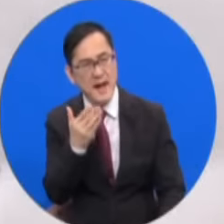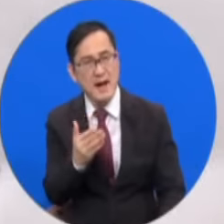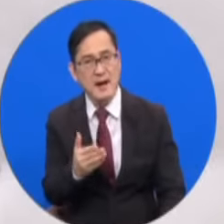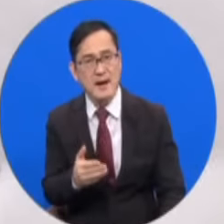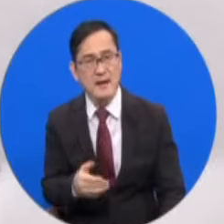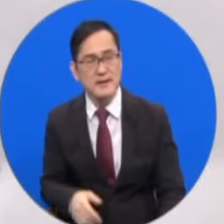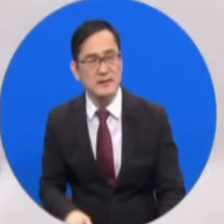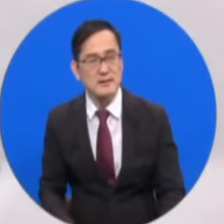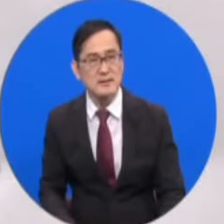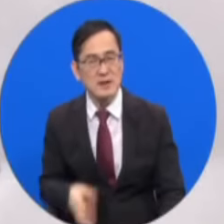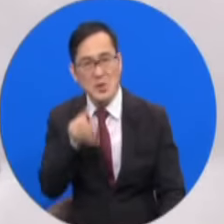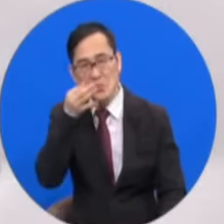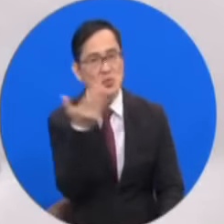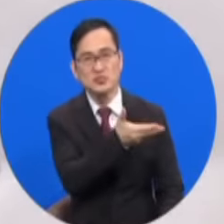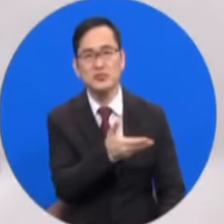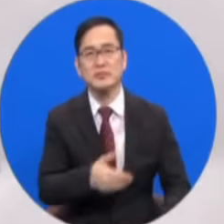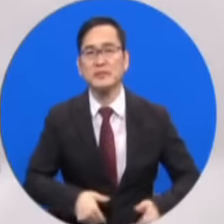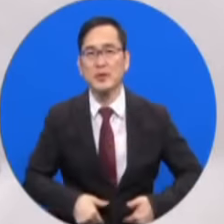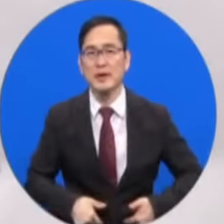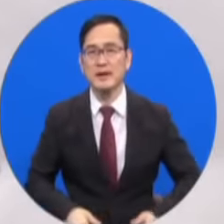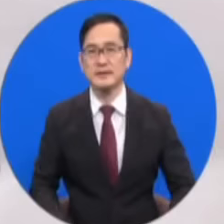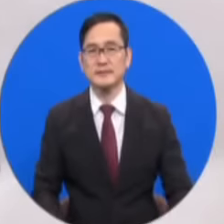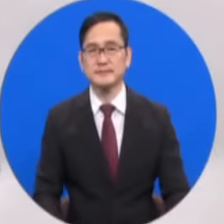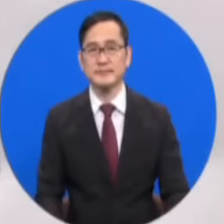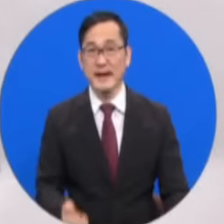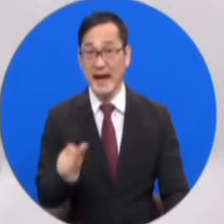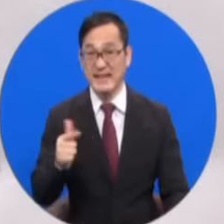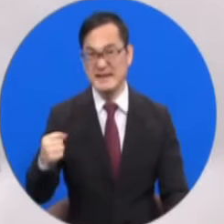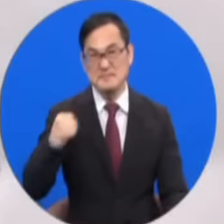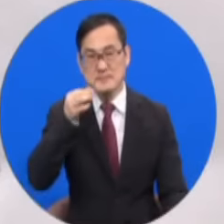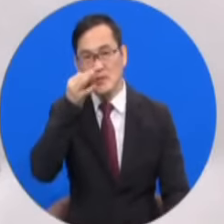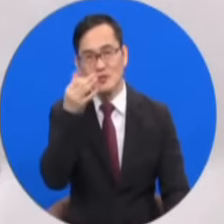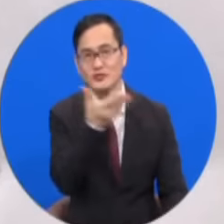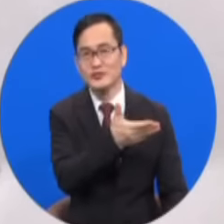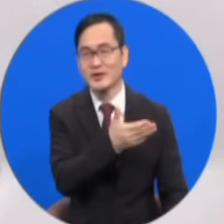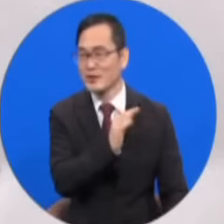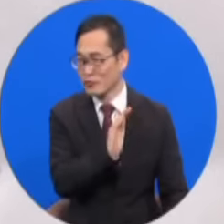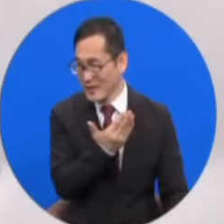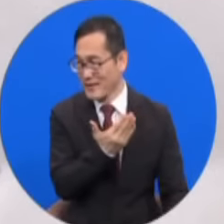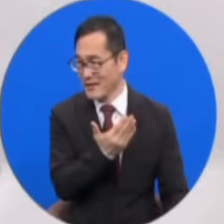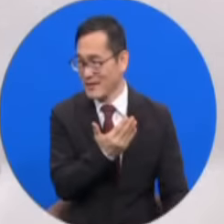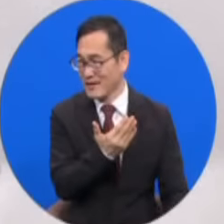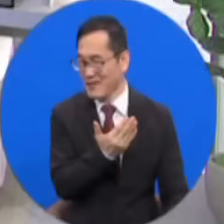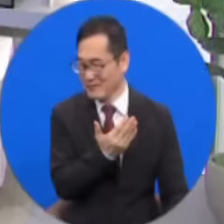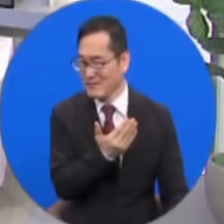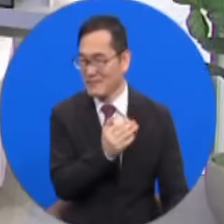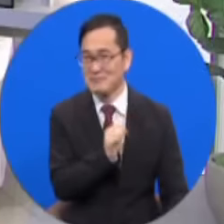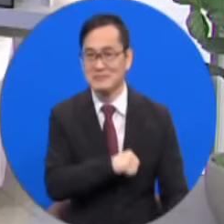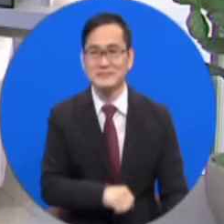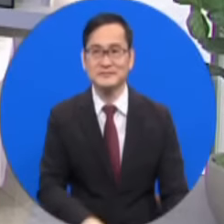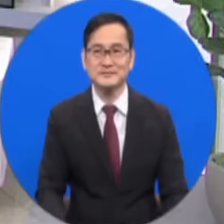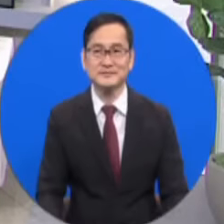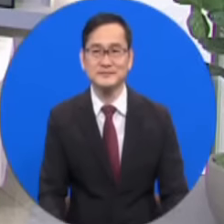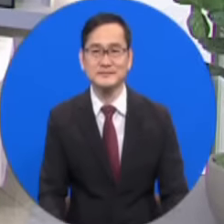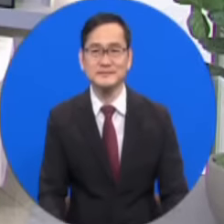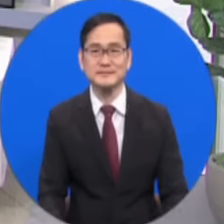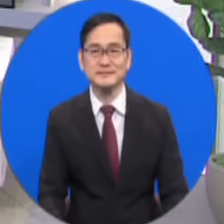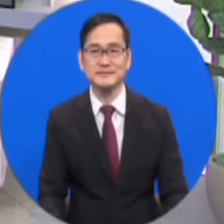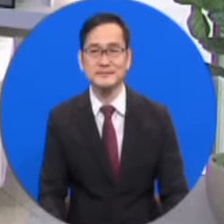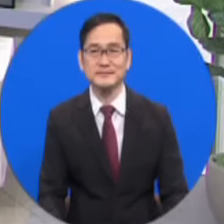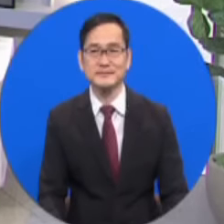필요한게 아니 한대표 존재의 의미를 오늘 면담해 확인시키고 와야 된다 상당히 흥미롭습니다 사과 플러스 존재 의미